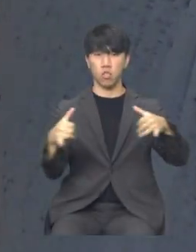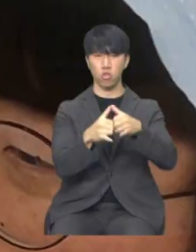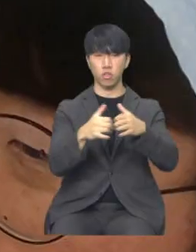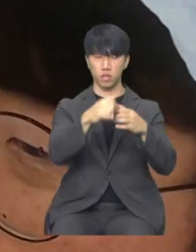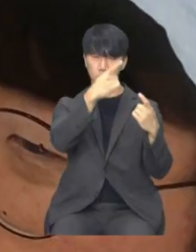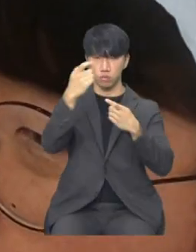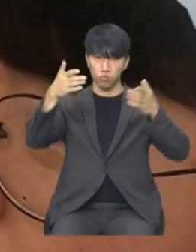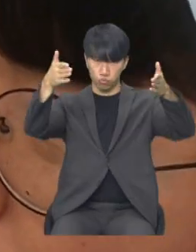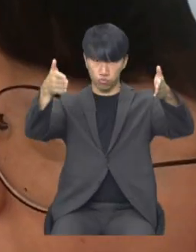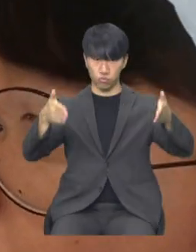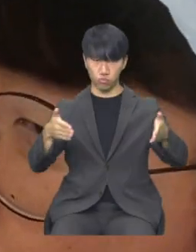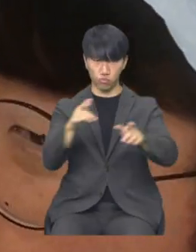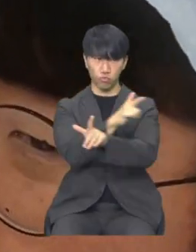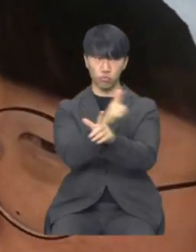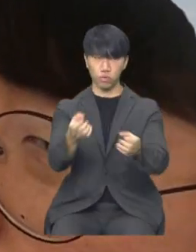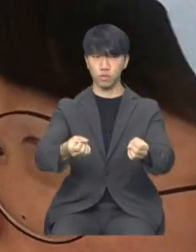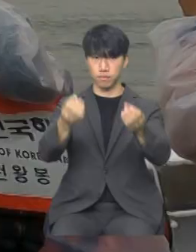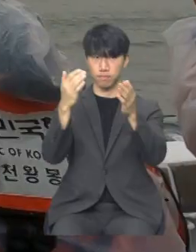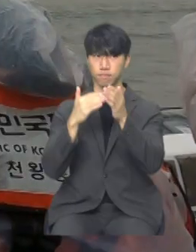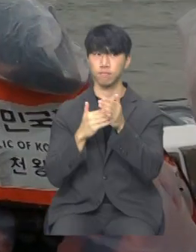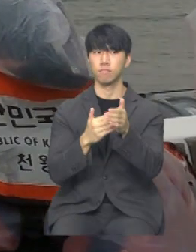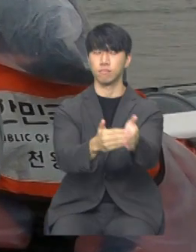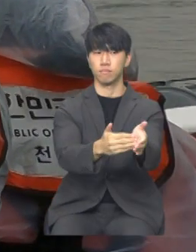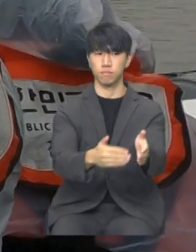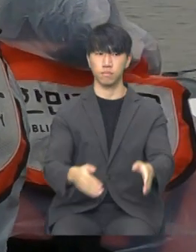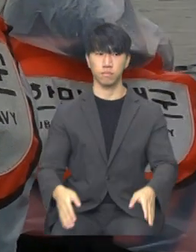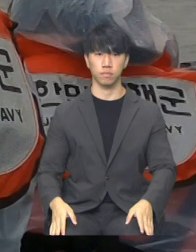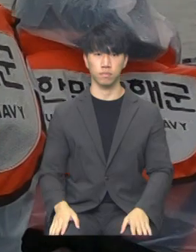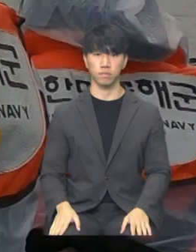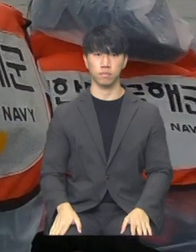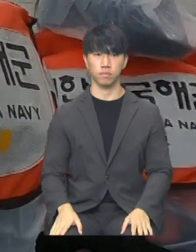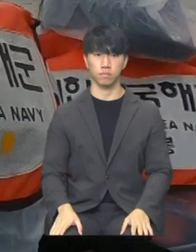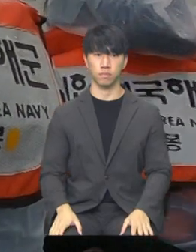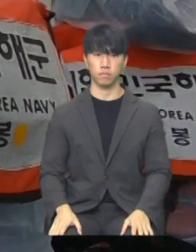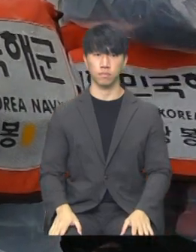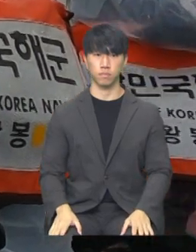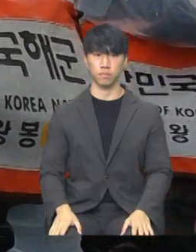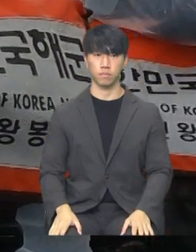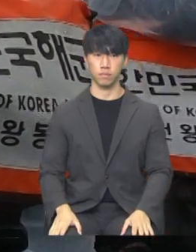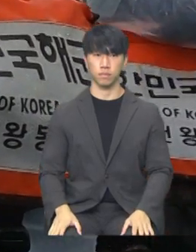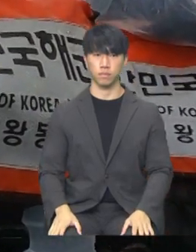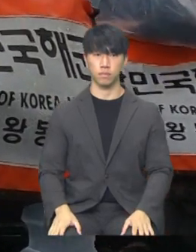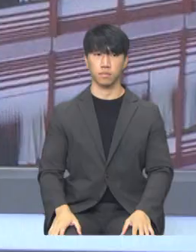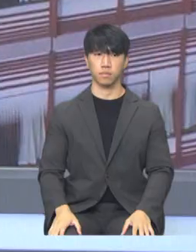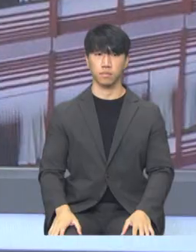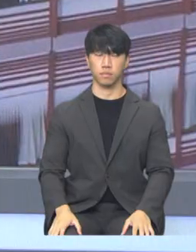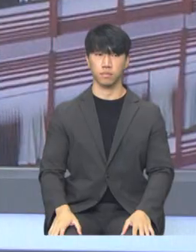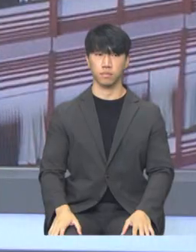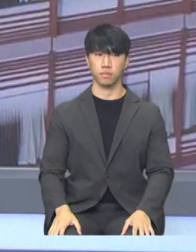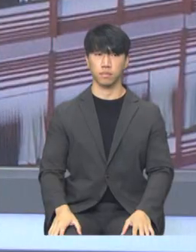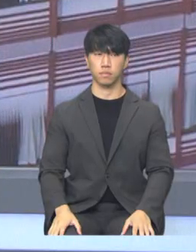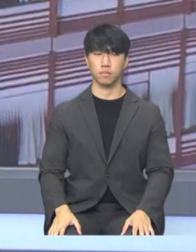정하고 다양한 행사를 진행합니다. BTV 뉴스 이정윤입니다.